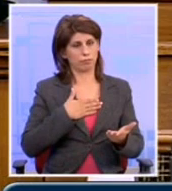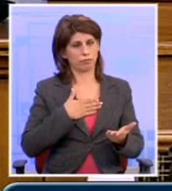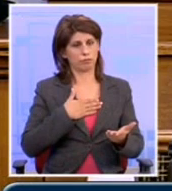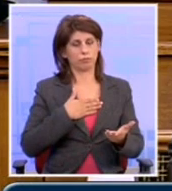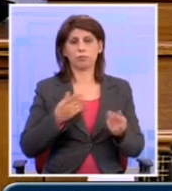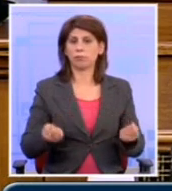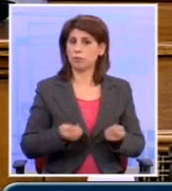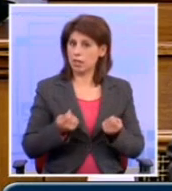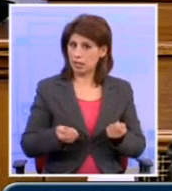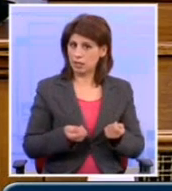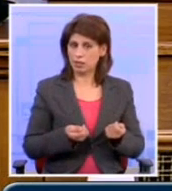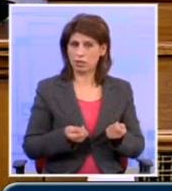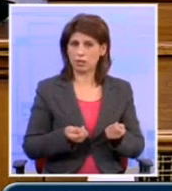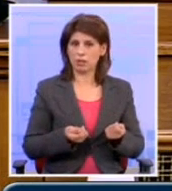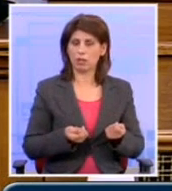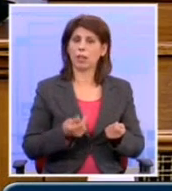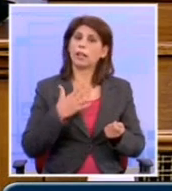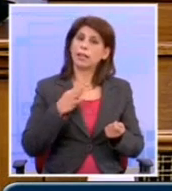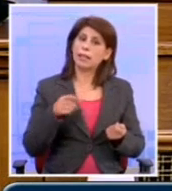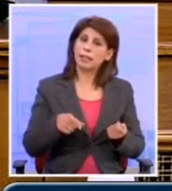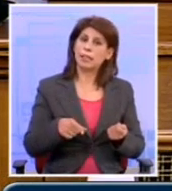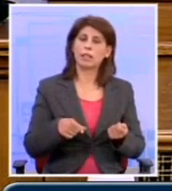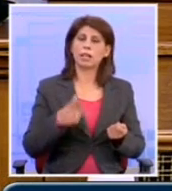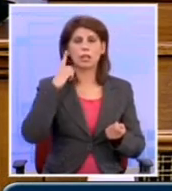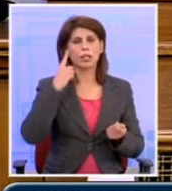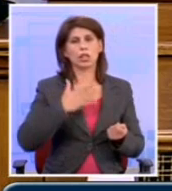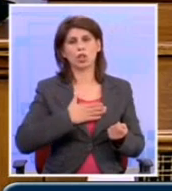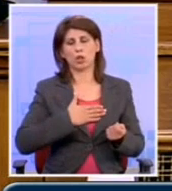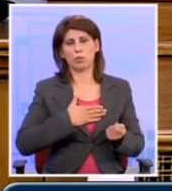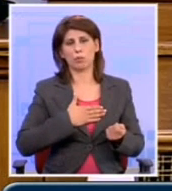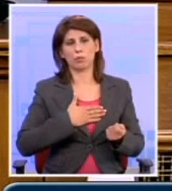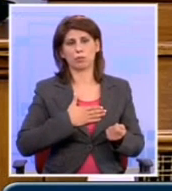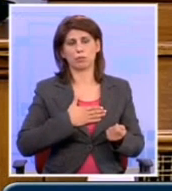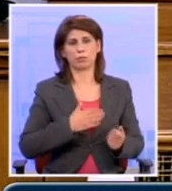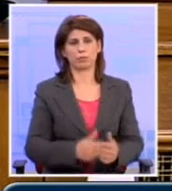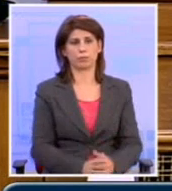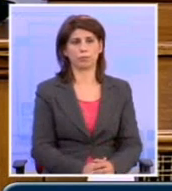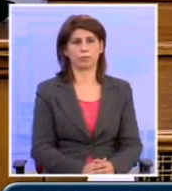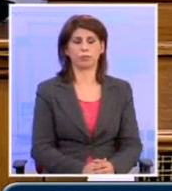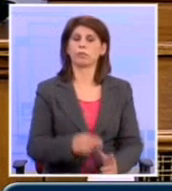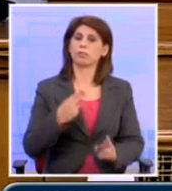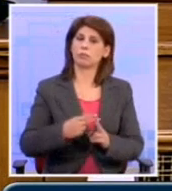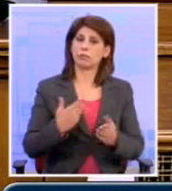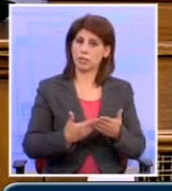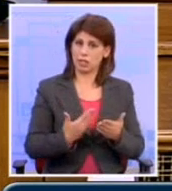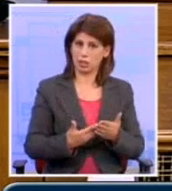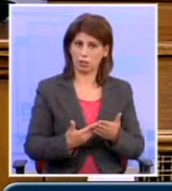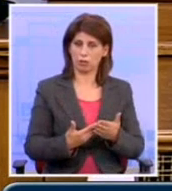στις εργασίες της, γιατί αποτελεί κατά τη γνώμη μου το κύριο στοιχείο